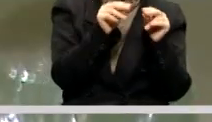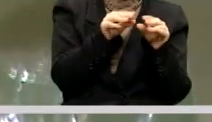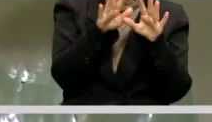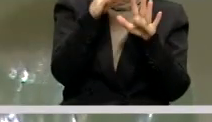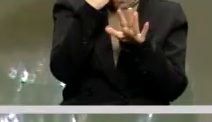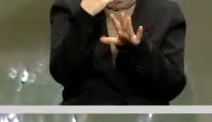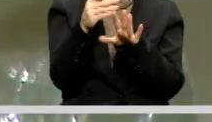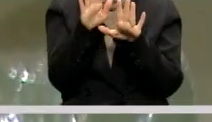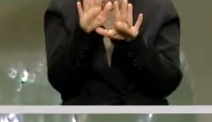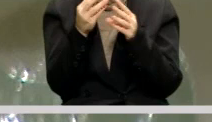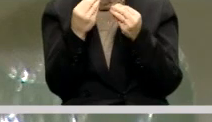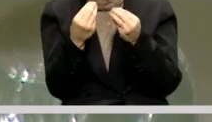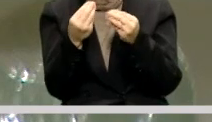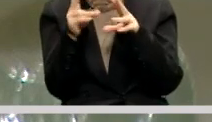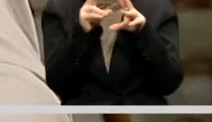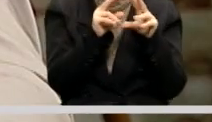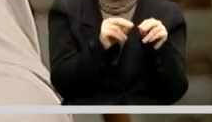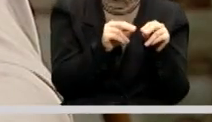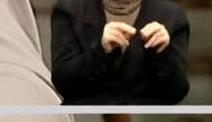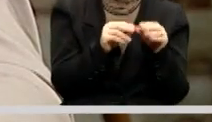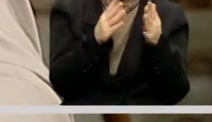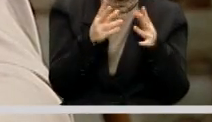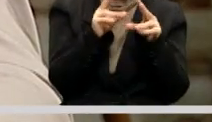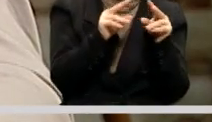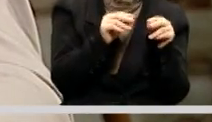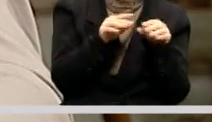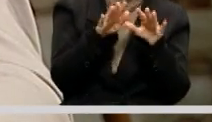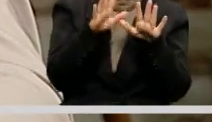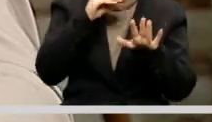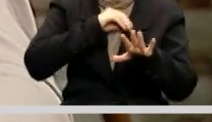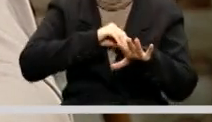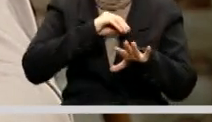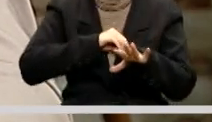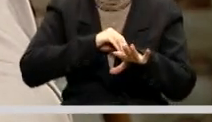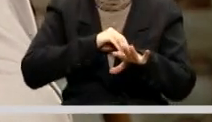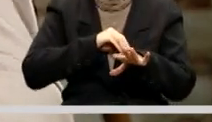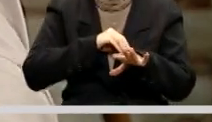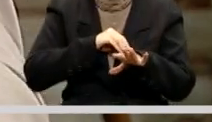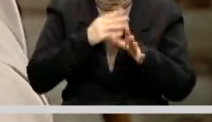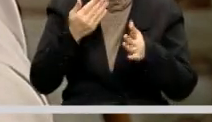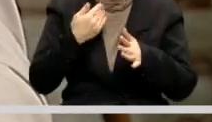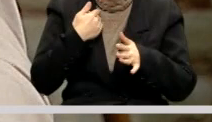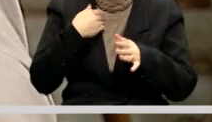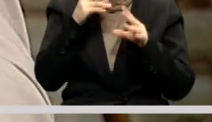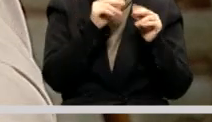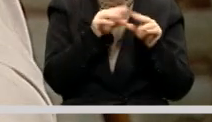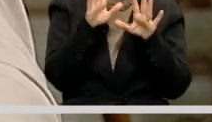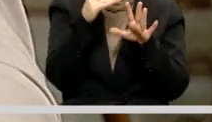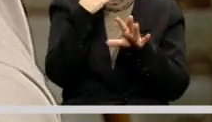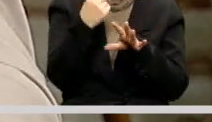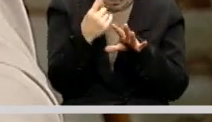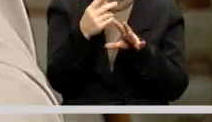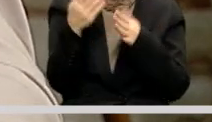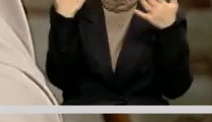ifade ediyor ama gayet güzel uyuyor. Ya öncelikle hastanın... Bir dakika, o nasıl oluyor? Ya ben uyuyamıyorum diyor kesinlikle. İşte